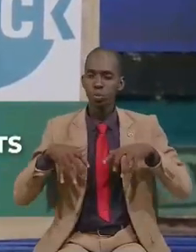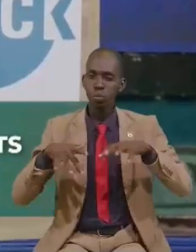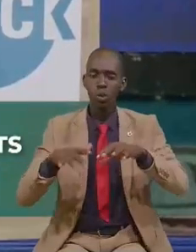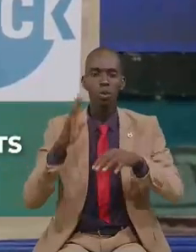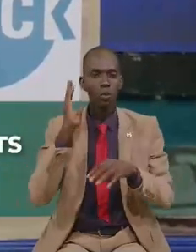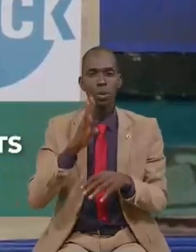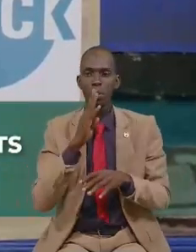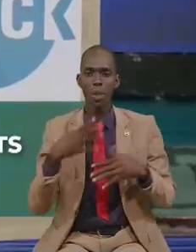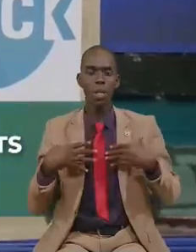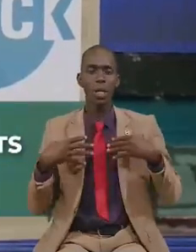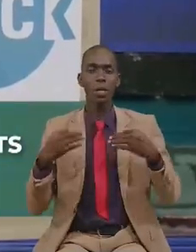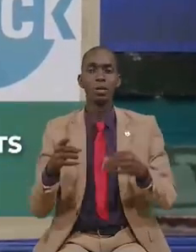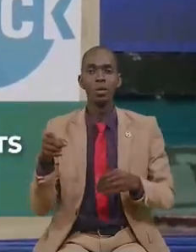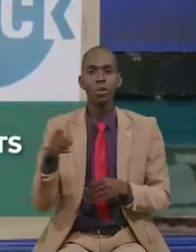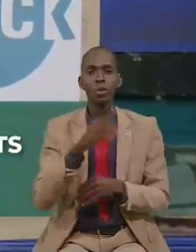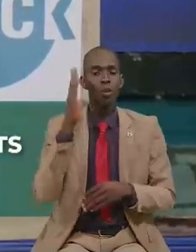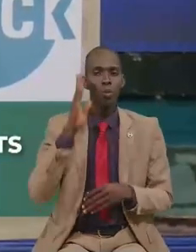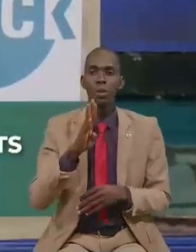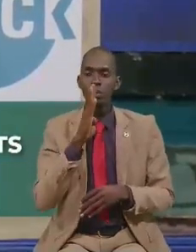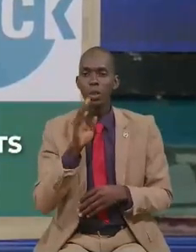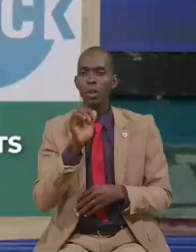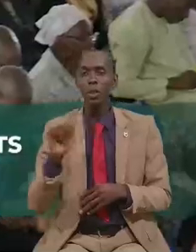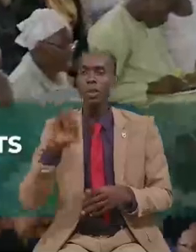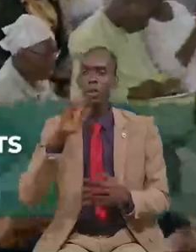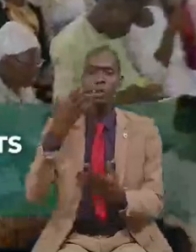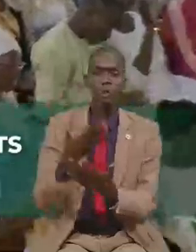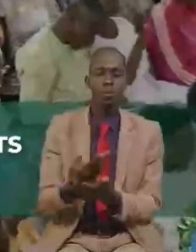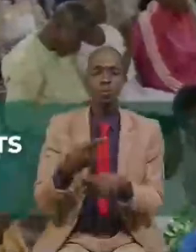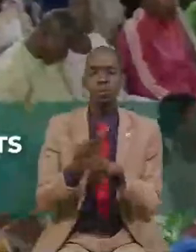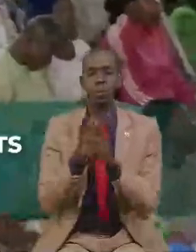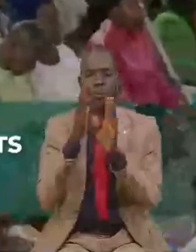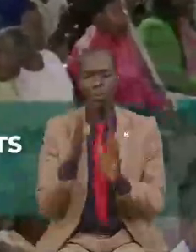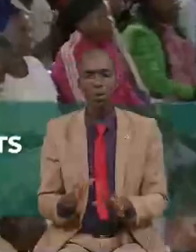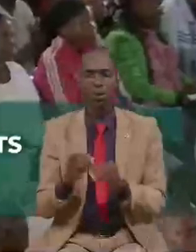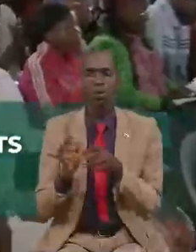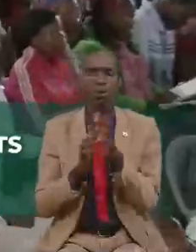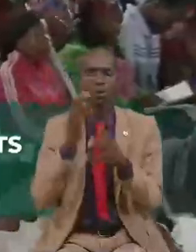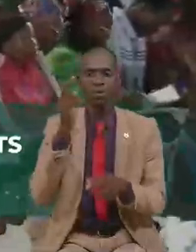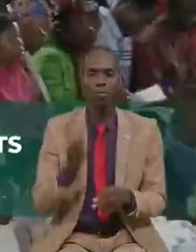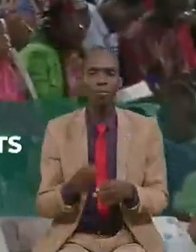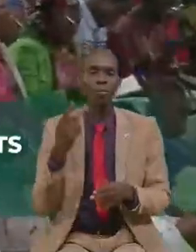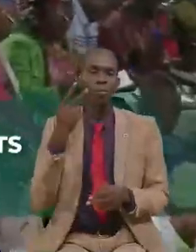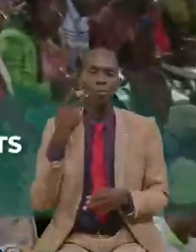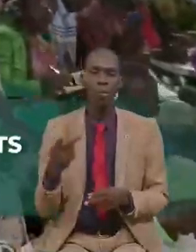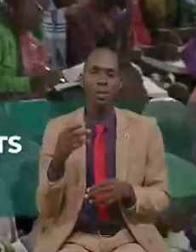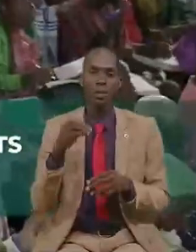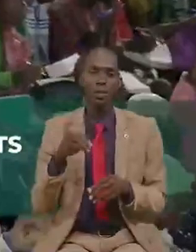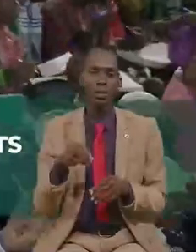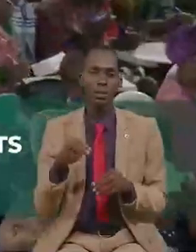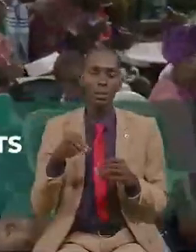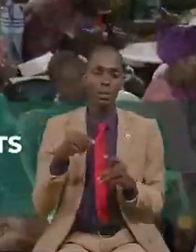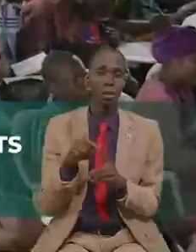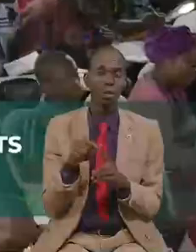seras un producteur de preuves au nom de Jésus. Nous allons voir ceci en trois